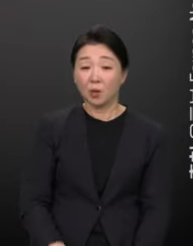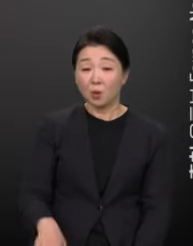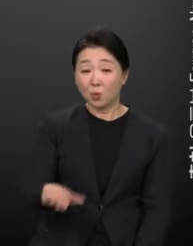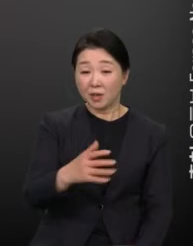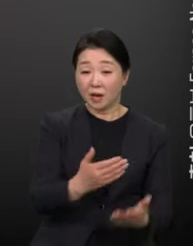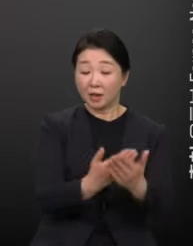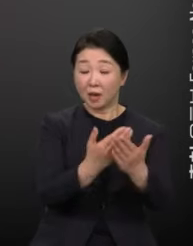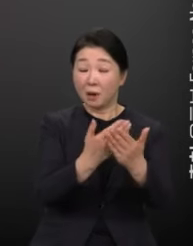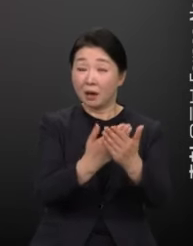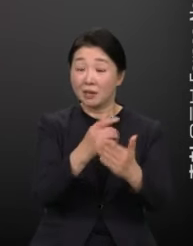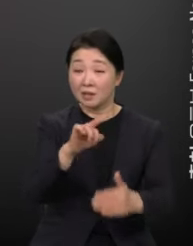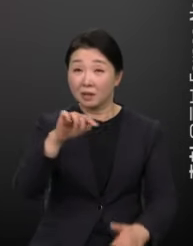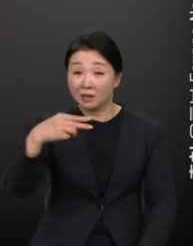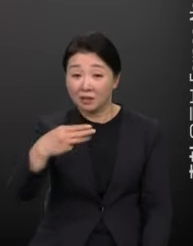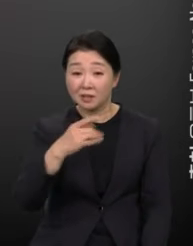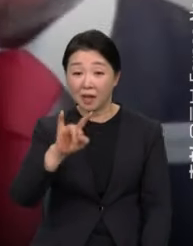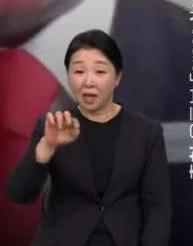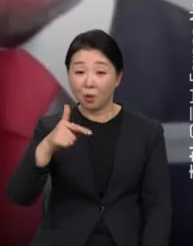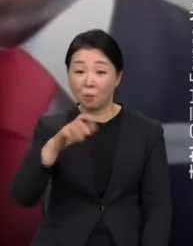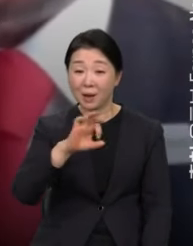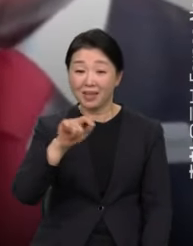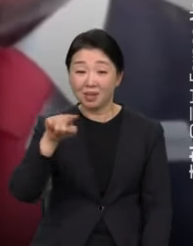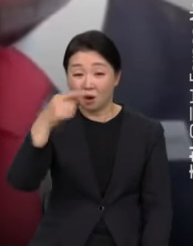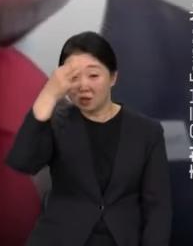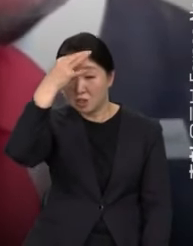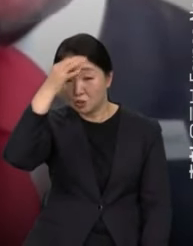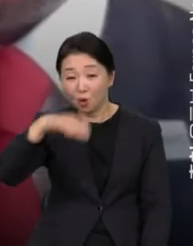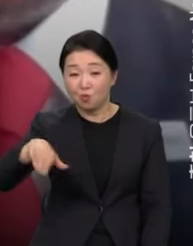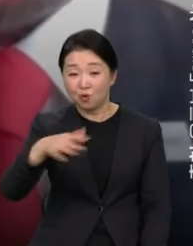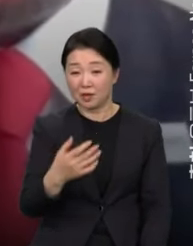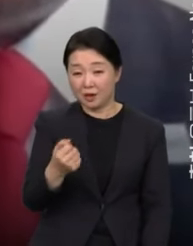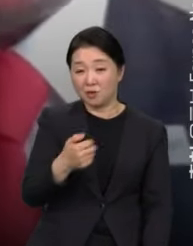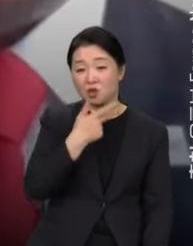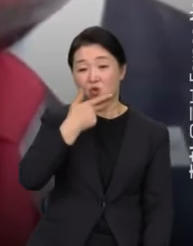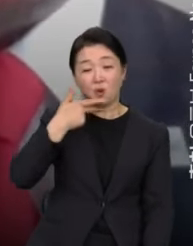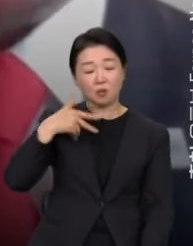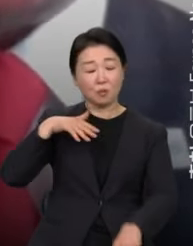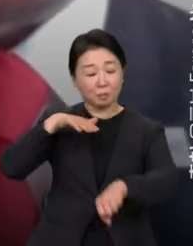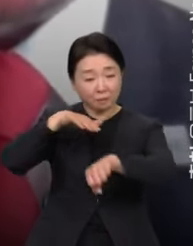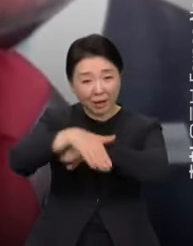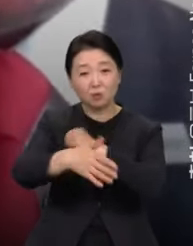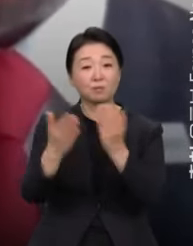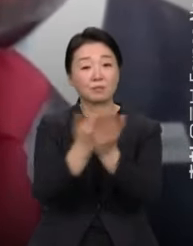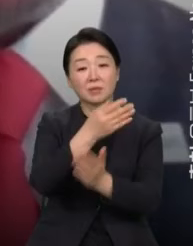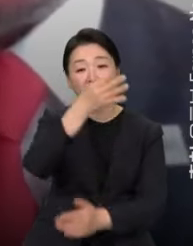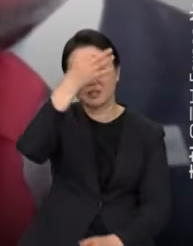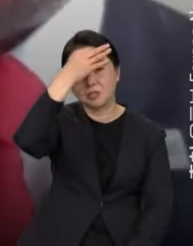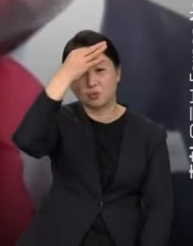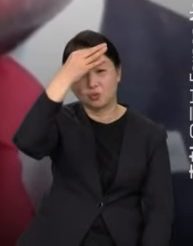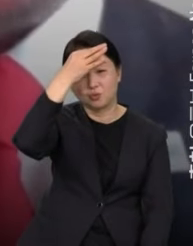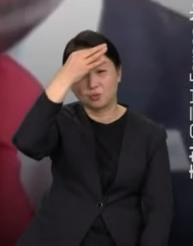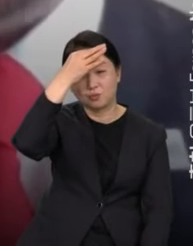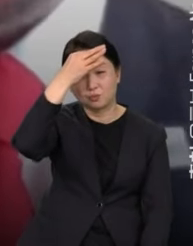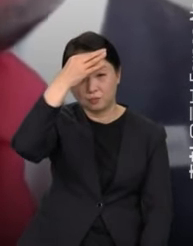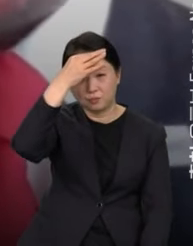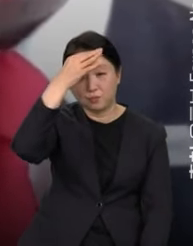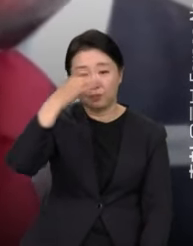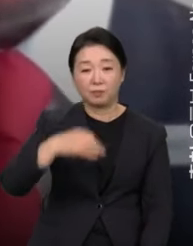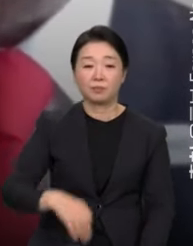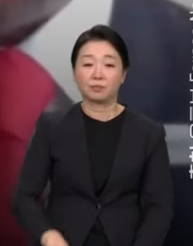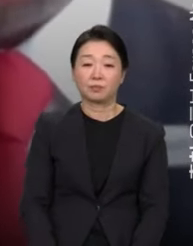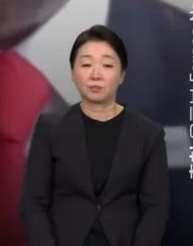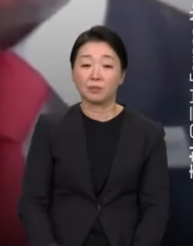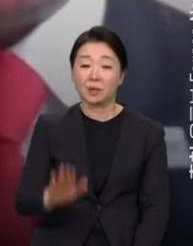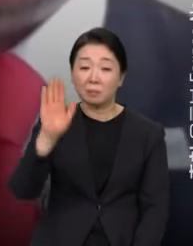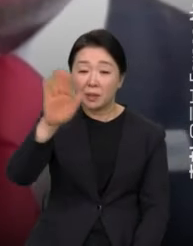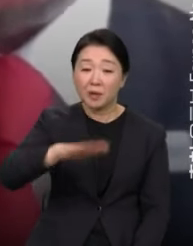드래곤파이어 technology that we've designed is UK bespoke technology which is owned by us